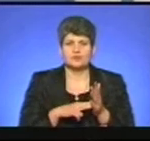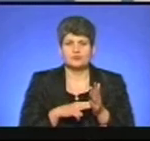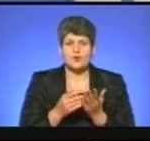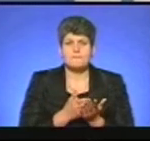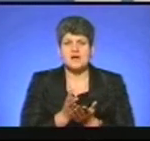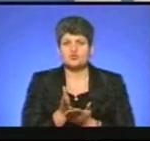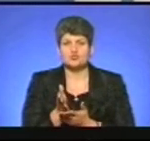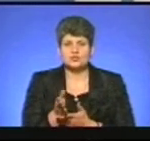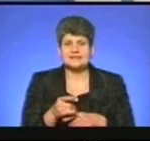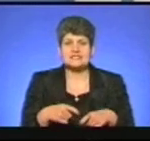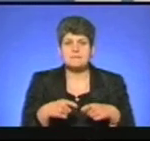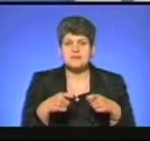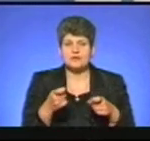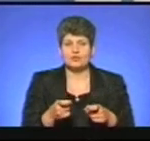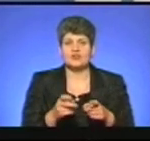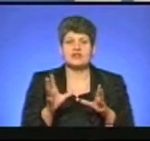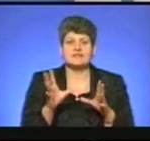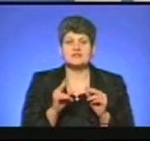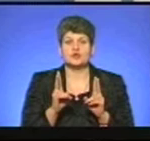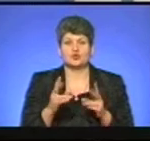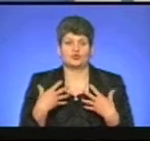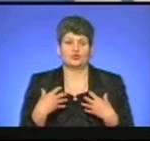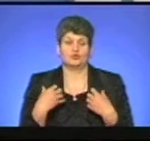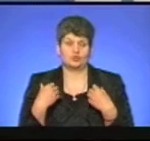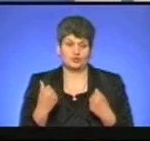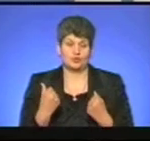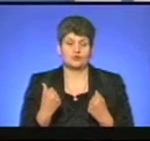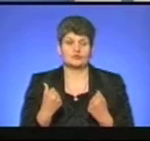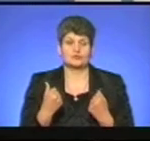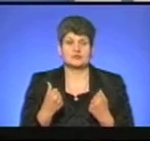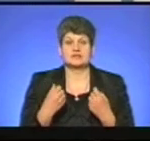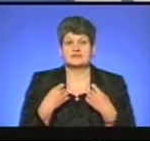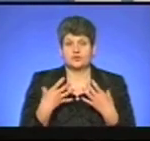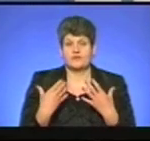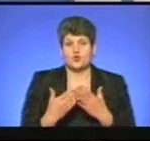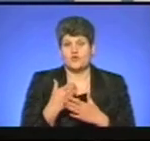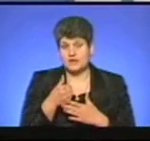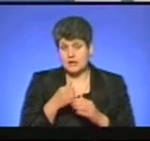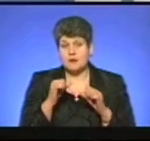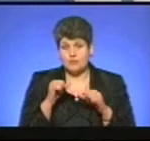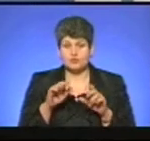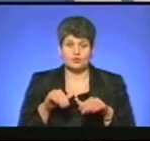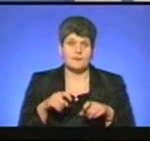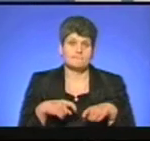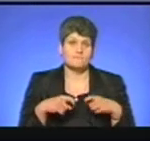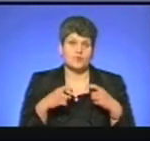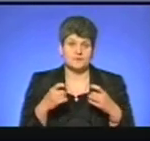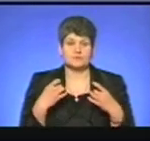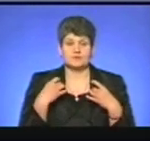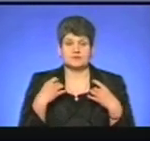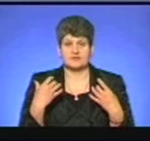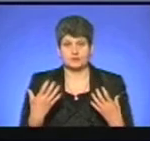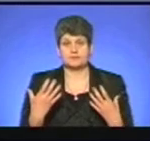забігу. І всі, хто здорово святкував Новий рік, зможе потім побігати і